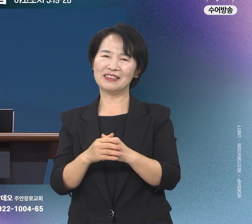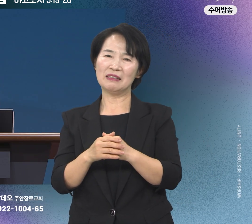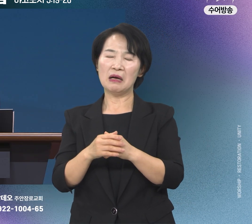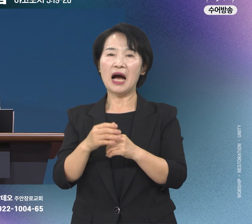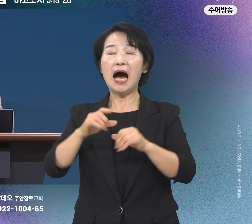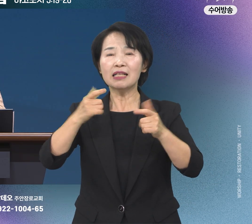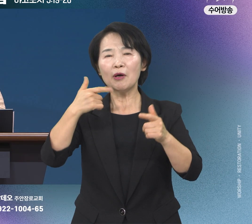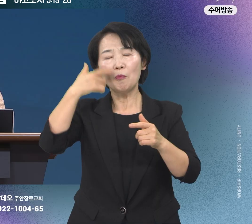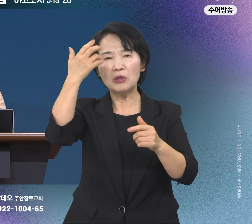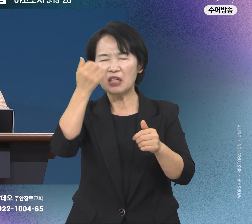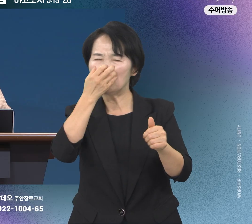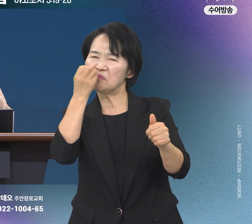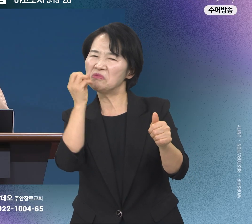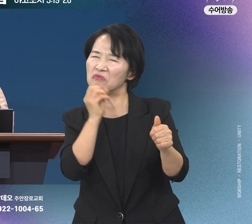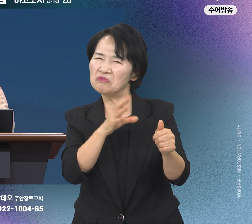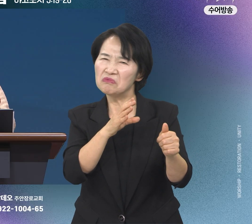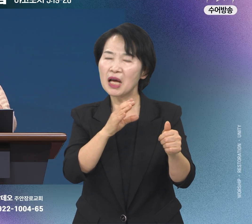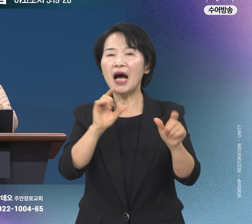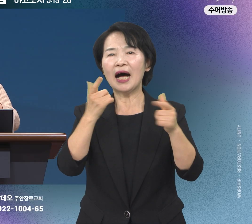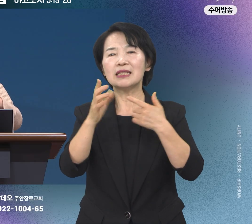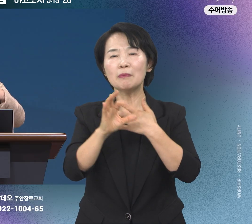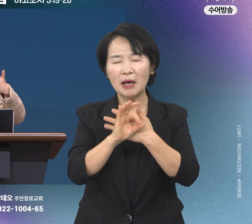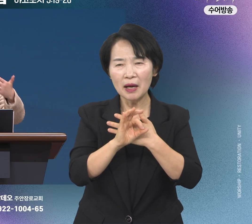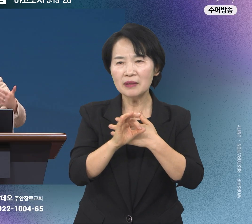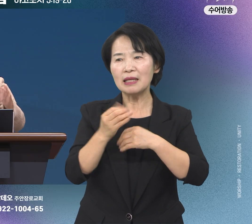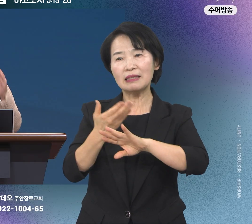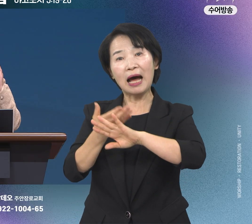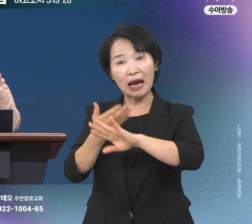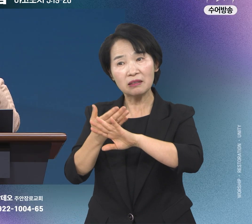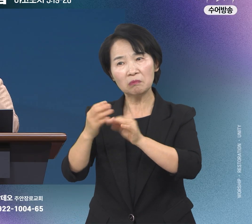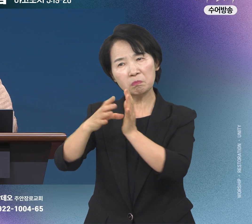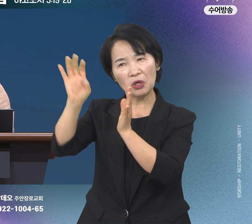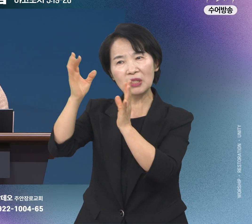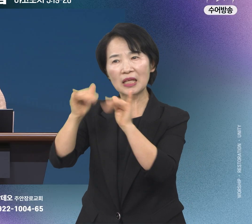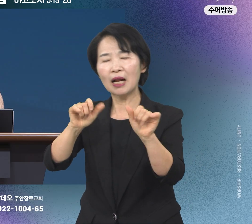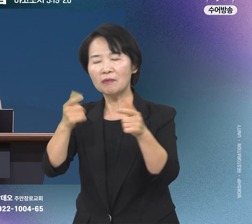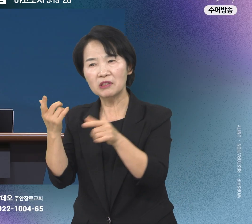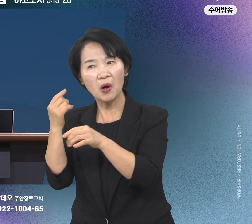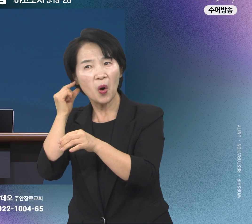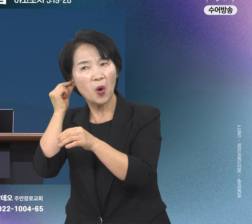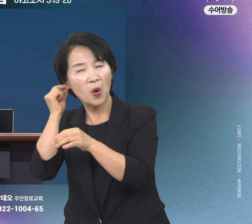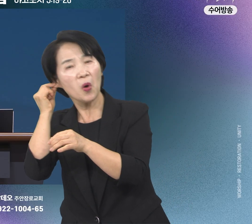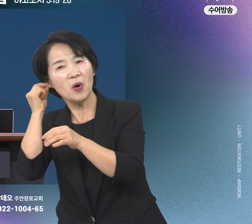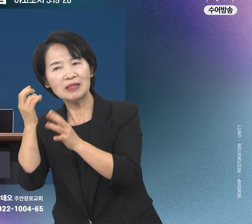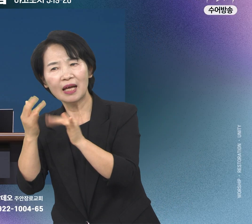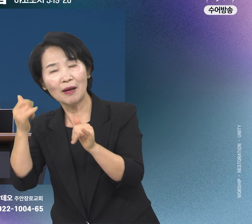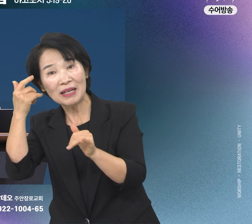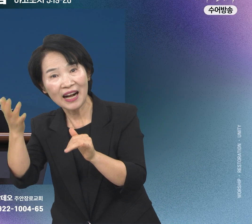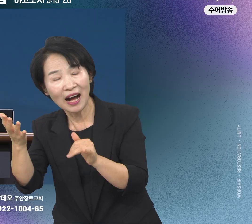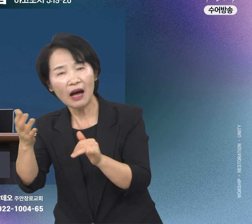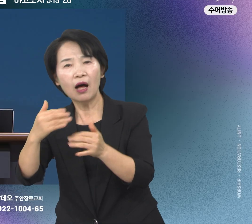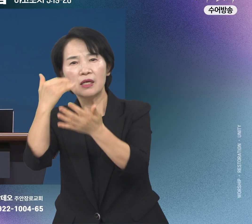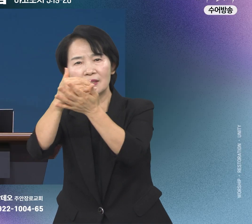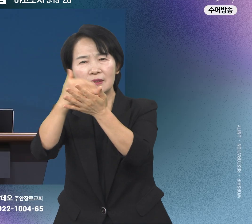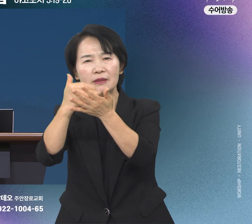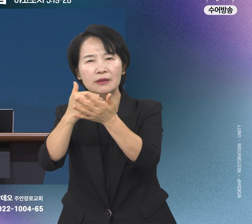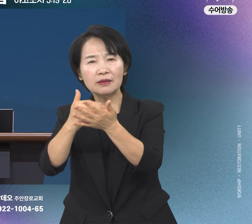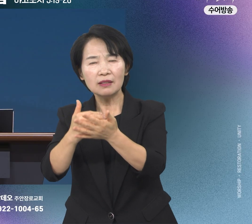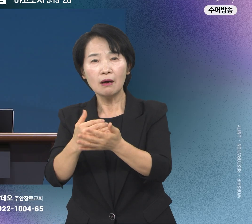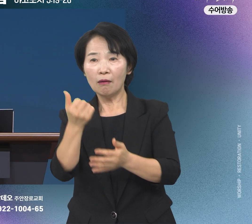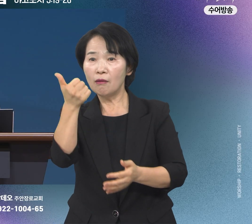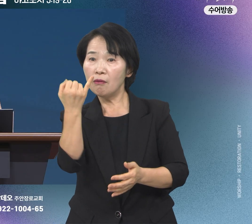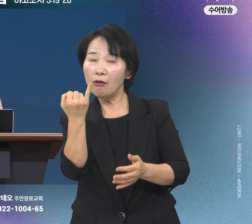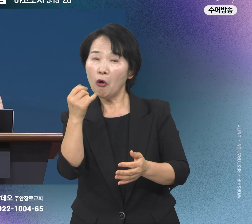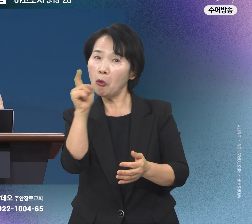이제 무시하지만 이제 다른 사람들의 말은 조금 더 이제 듣는 형인지, 그리고 어떤 이성 스타일을